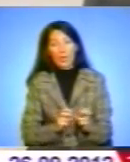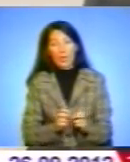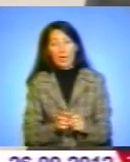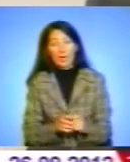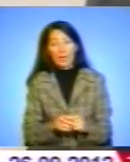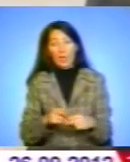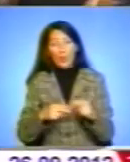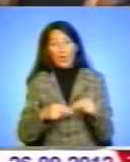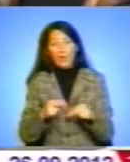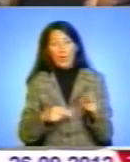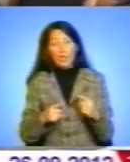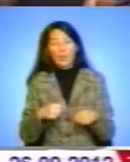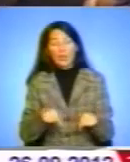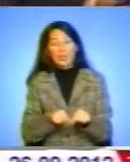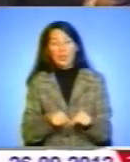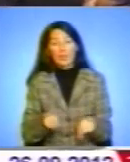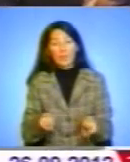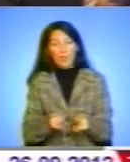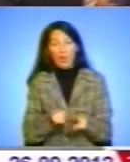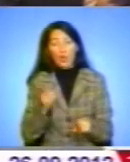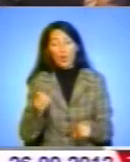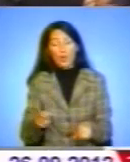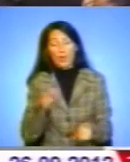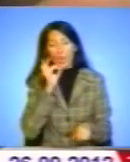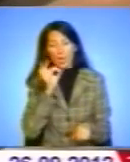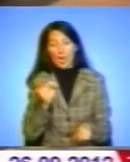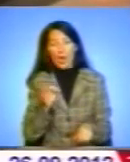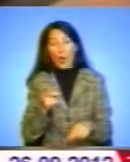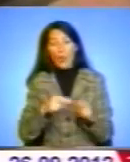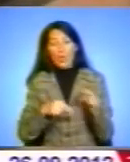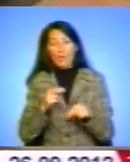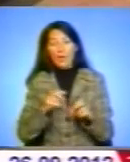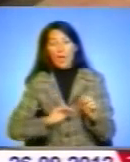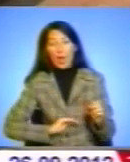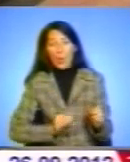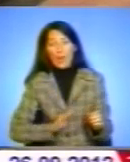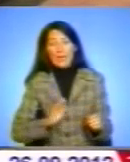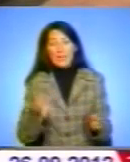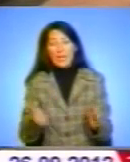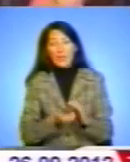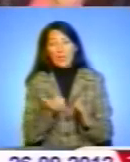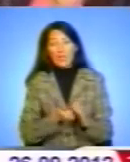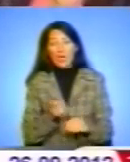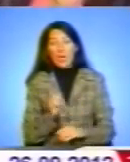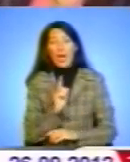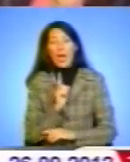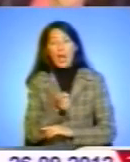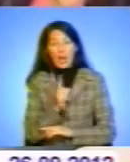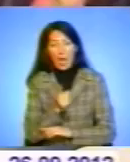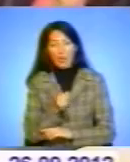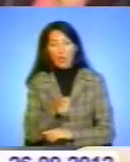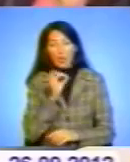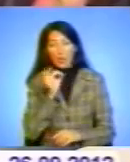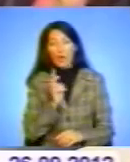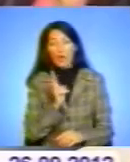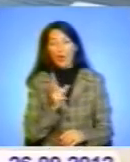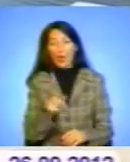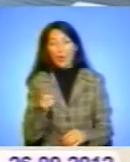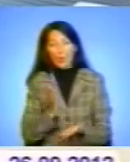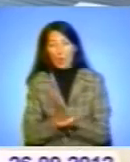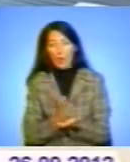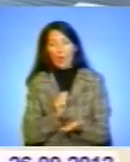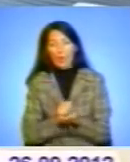будівельних організаціях. Також чоловік наголосив, у будівельних компаніях не вистачає кранівників, тож зазначив, що люди цього фаху місце